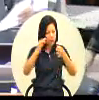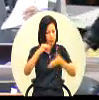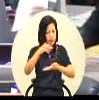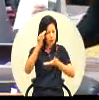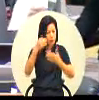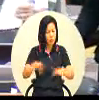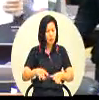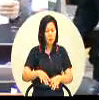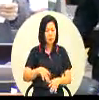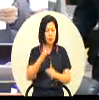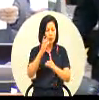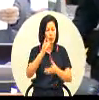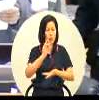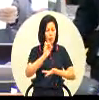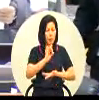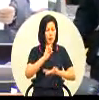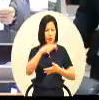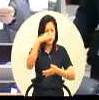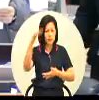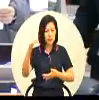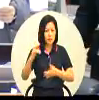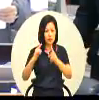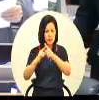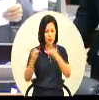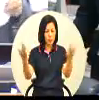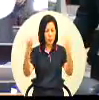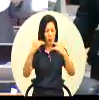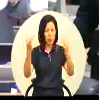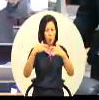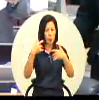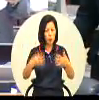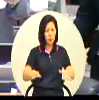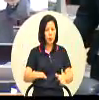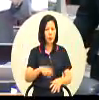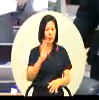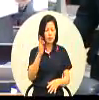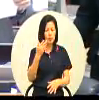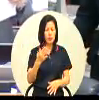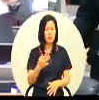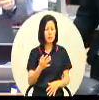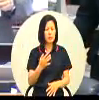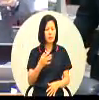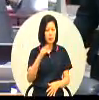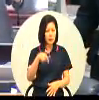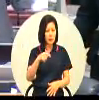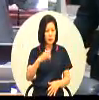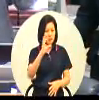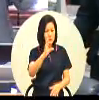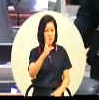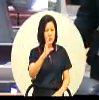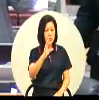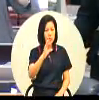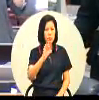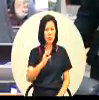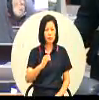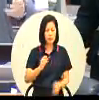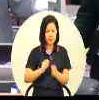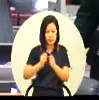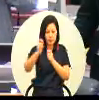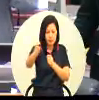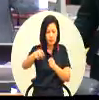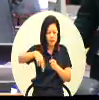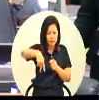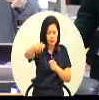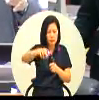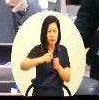山风景区人愈来愈多，啊，这是好事。但是你今仔日咱这个厕所。哎，距离行